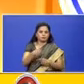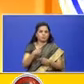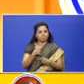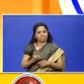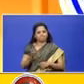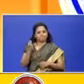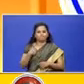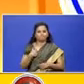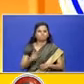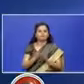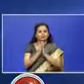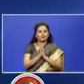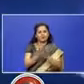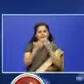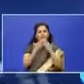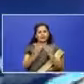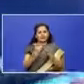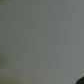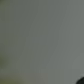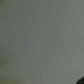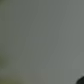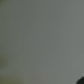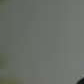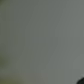नमस्कार, धन्यवाद।